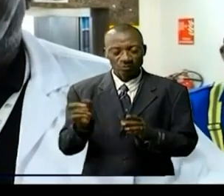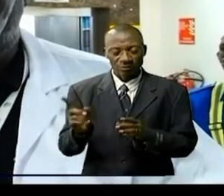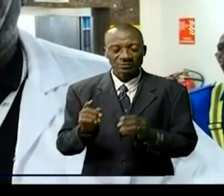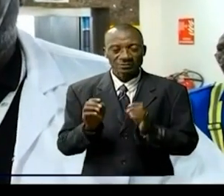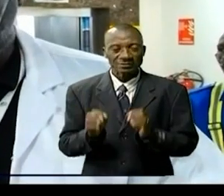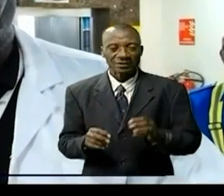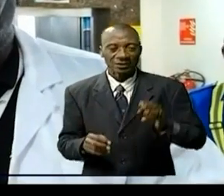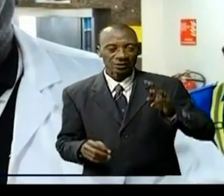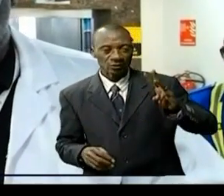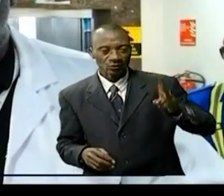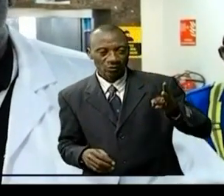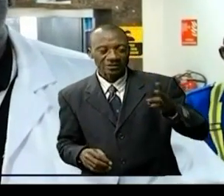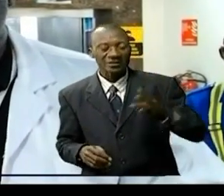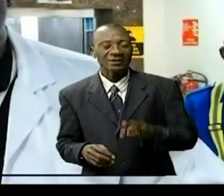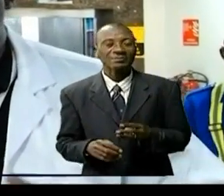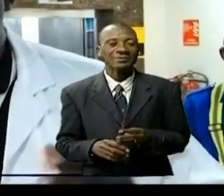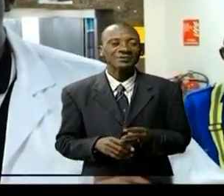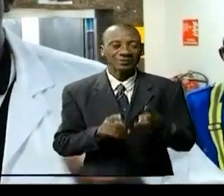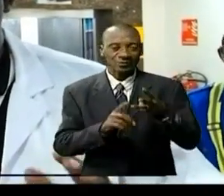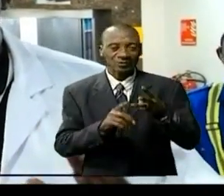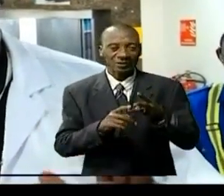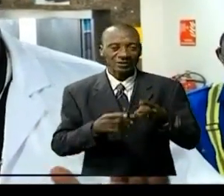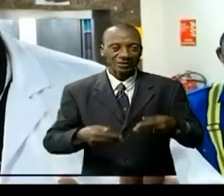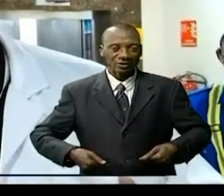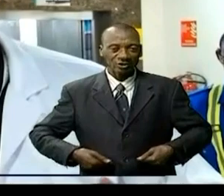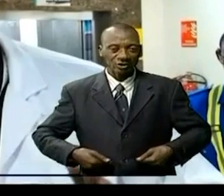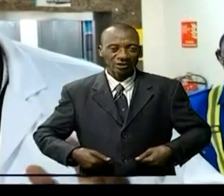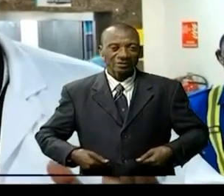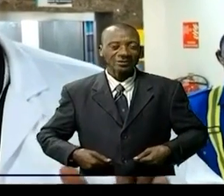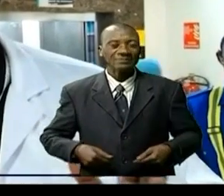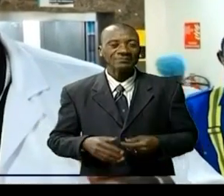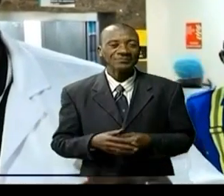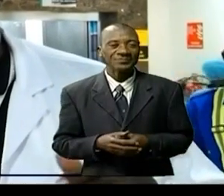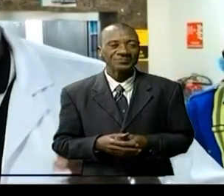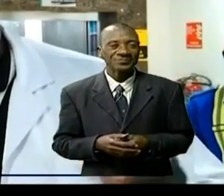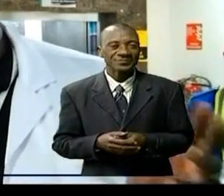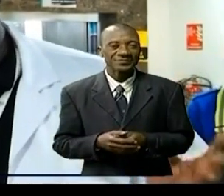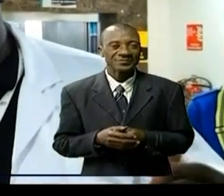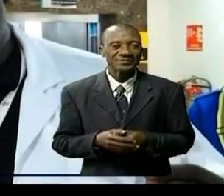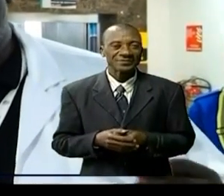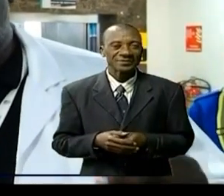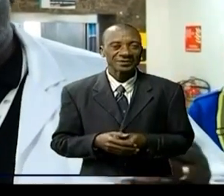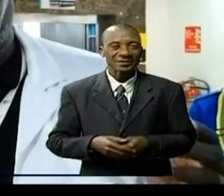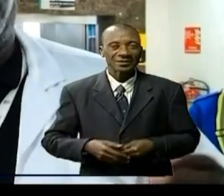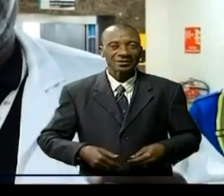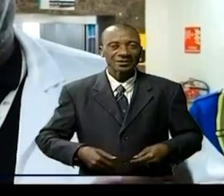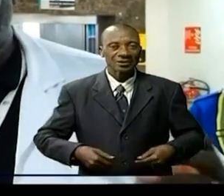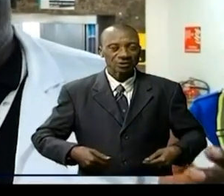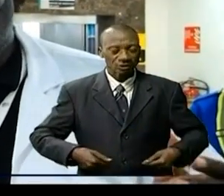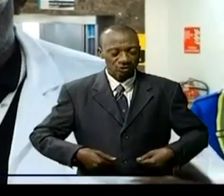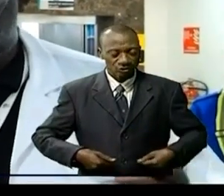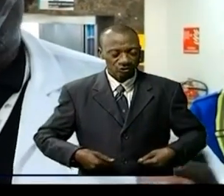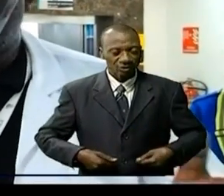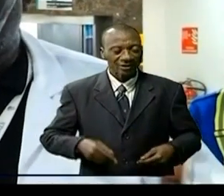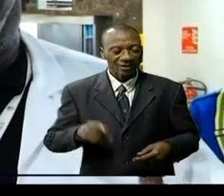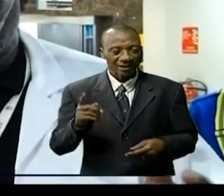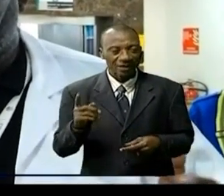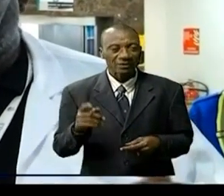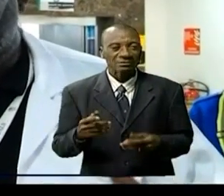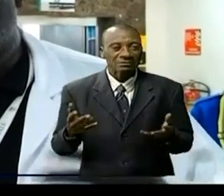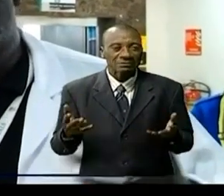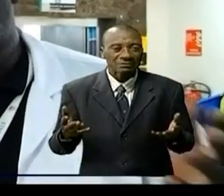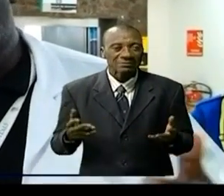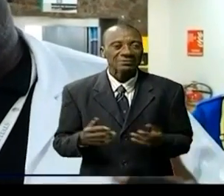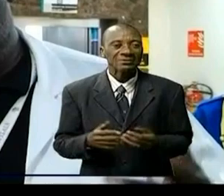il s'agit d'un jeune homme je crois de plus ou moins 28 ans qui a été admis pour brûlures liées au stage des cocktails molotov